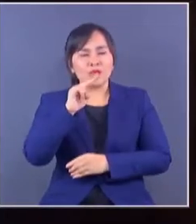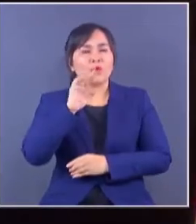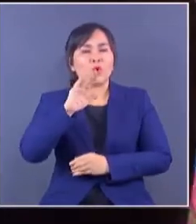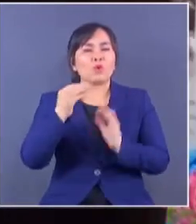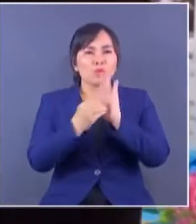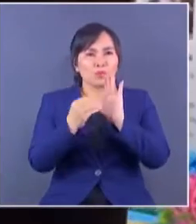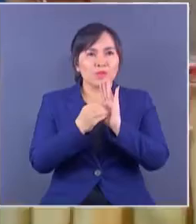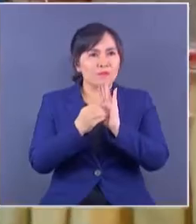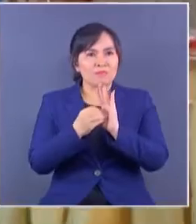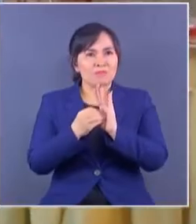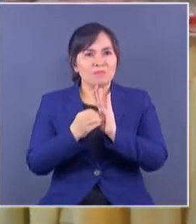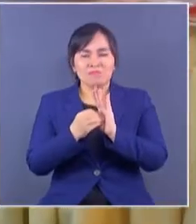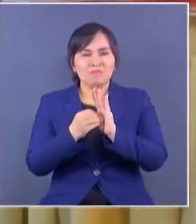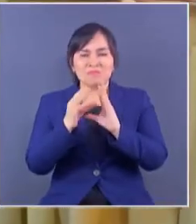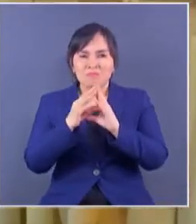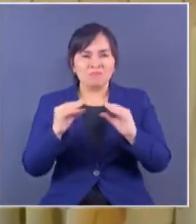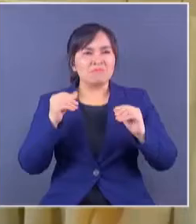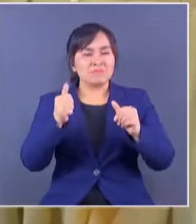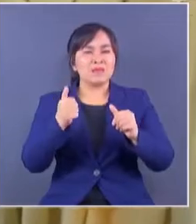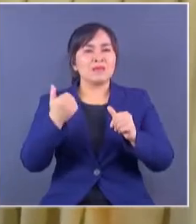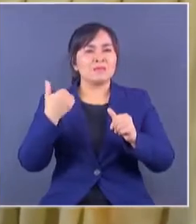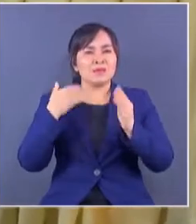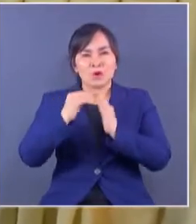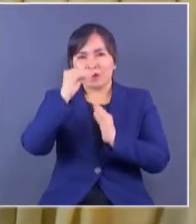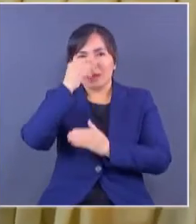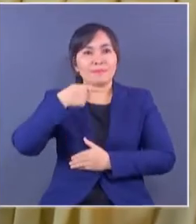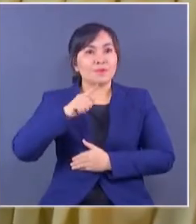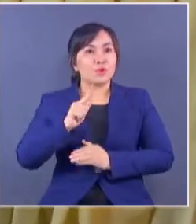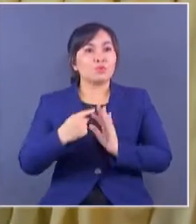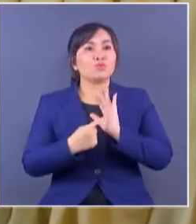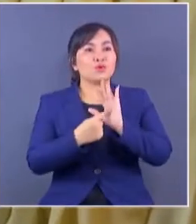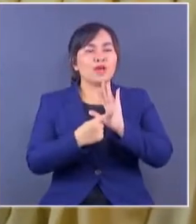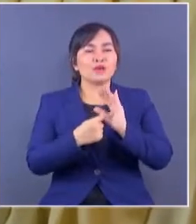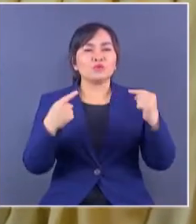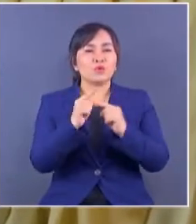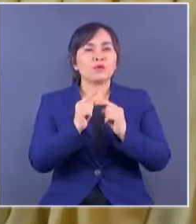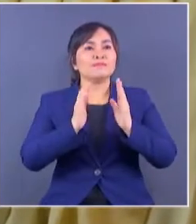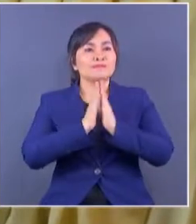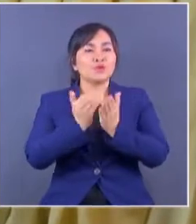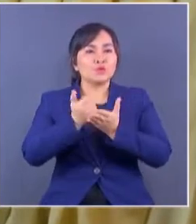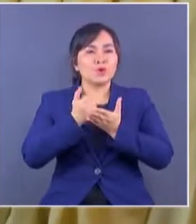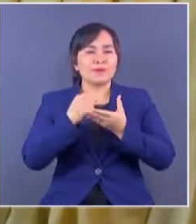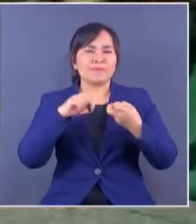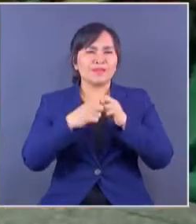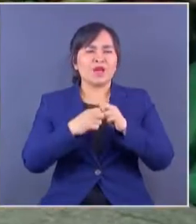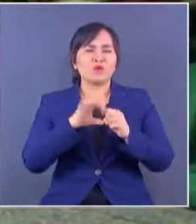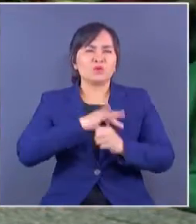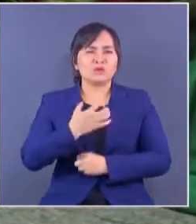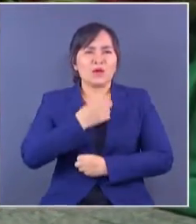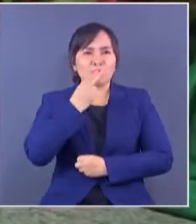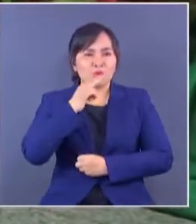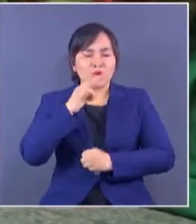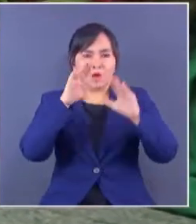งานที่เป็นรูปธรรมโดยนักเรียนหญิงชั้นประถมคนนี้กำลังสาธิตท่าฤาษีแดกตนช่วยแก้อาการอยากสูบบุหรี่